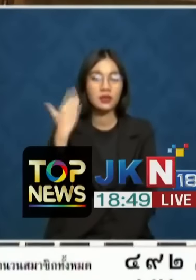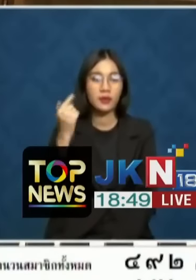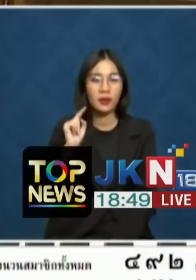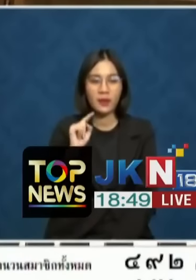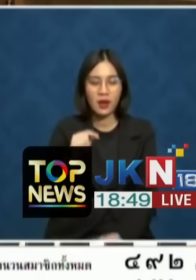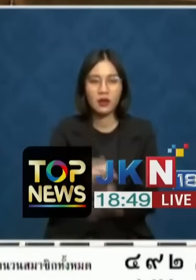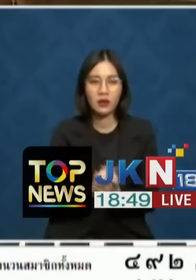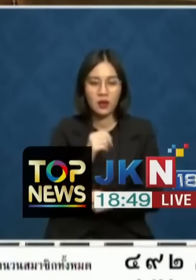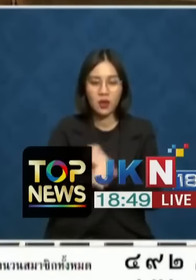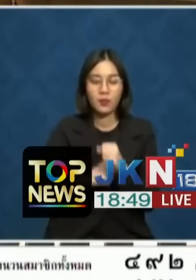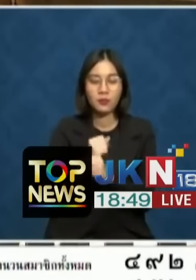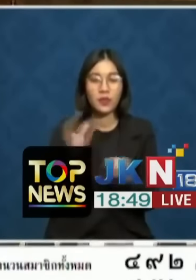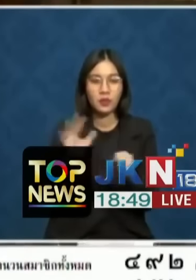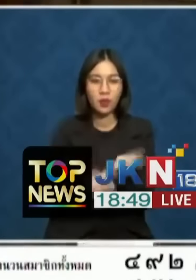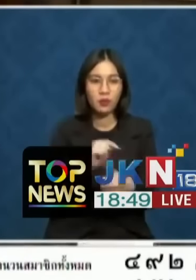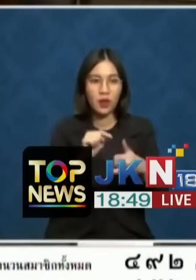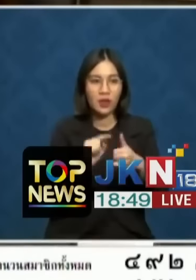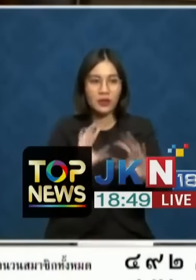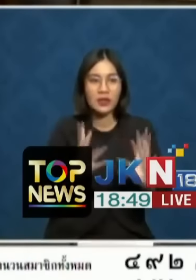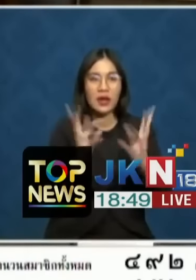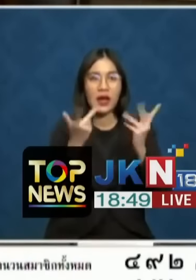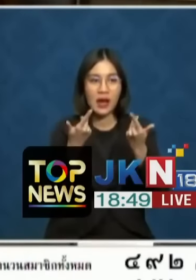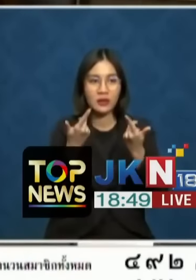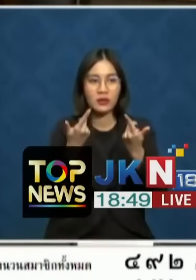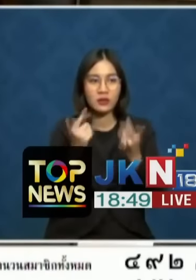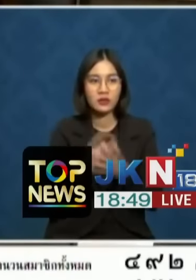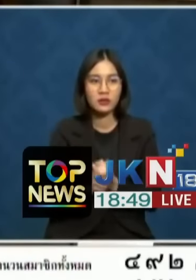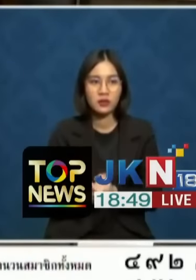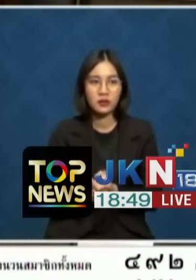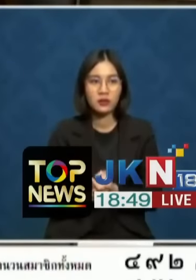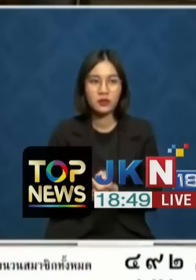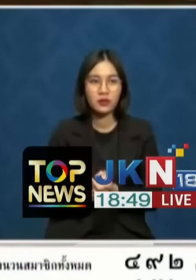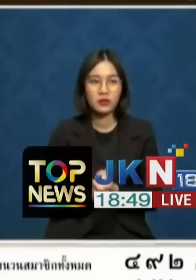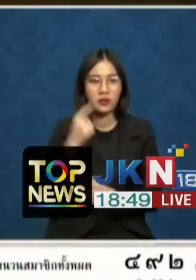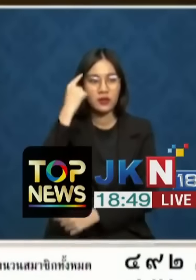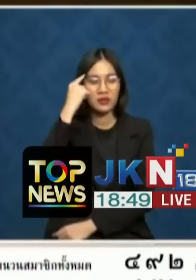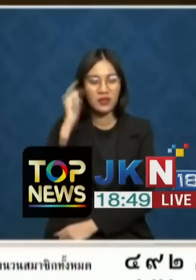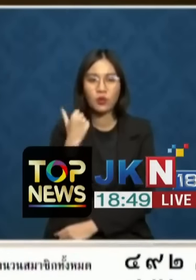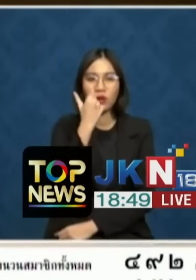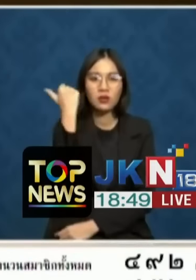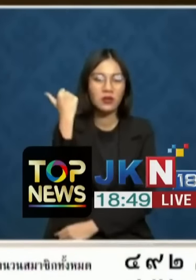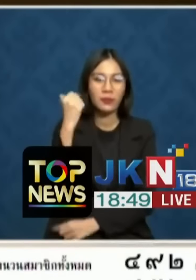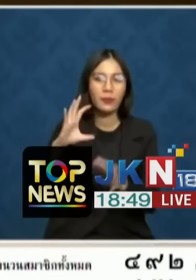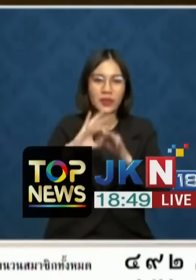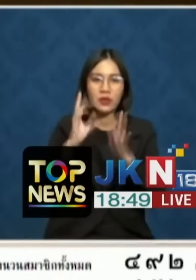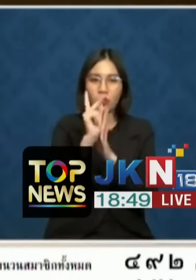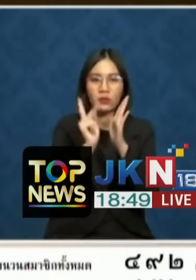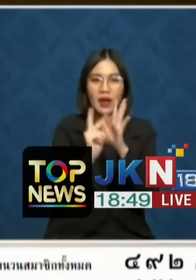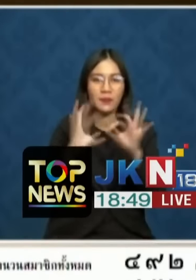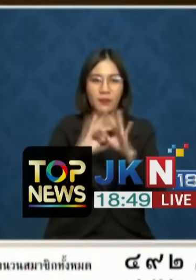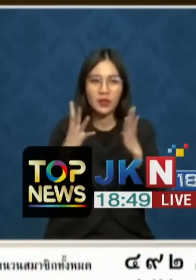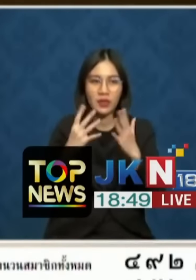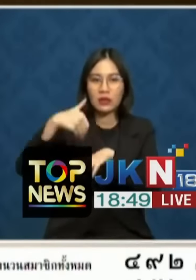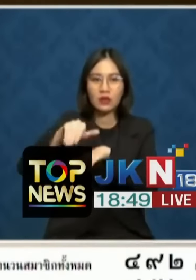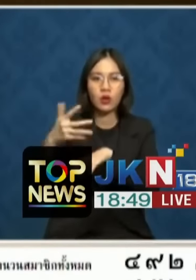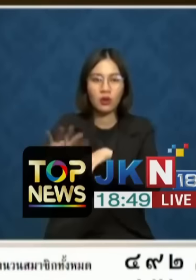เต็มๆนะก็คือการโต้เถียงกันระหว่างประธานวันนอฮะกับสสพรรคส้มคุณทิศนาชุนหวัน